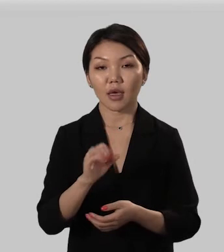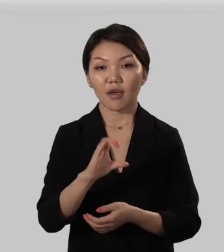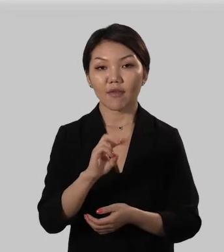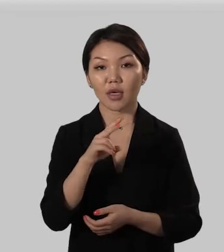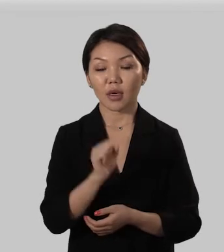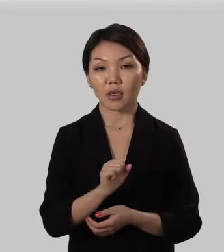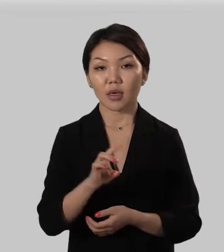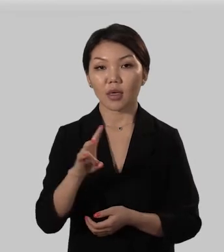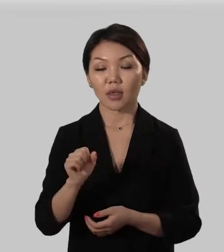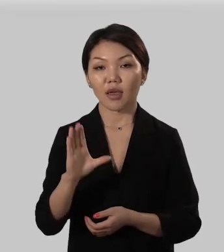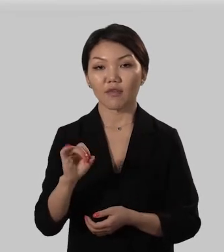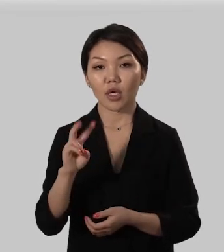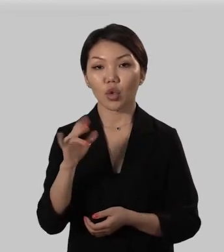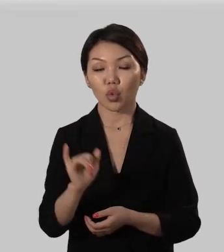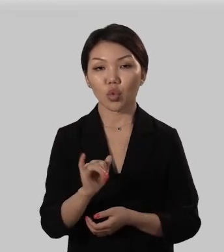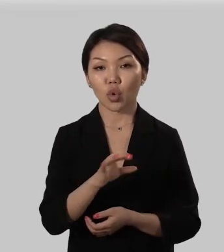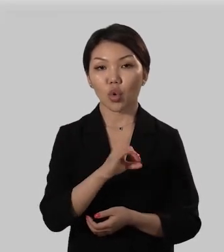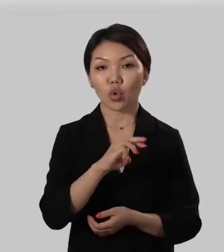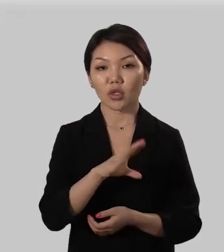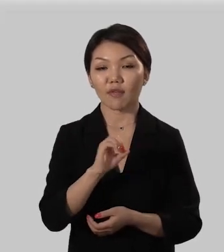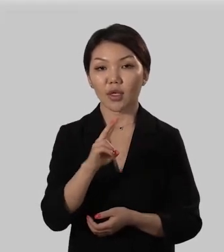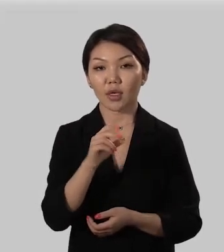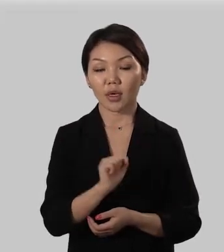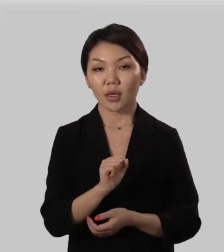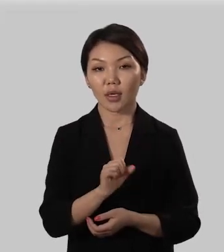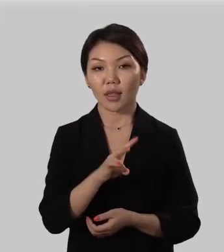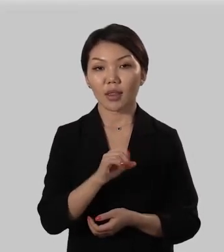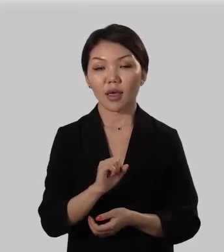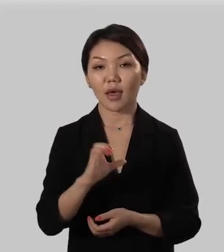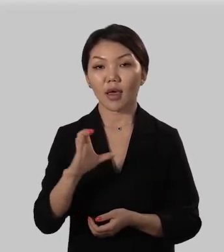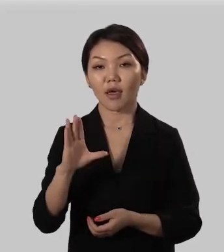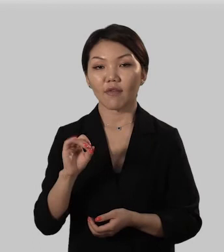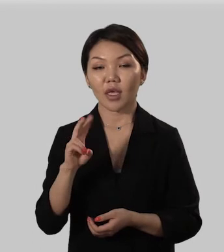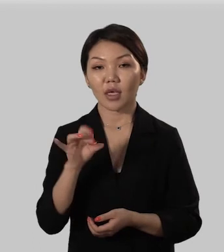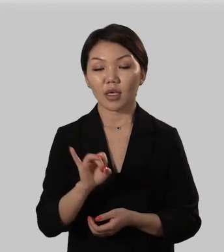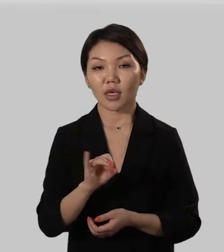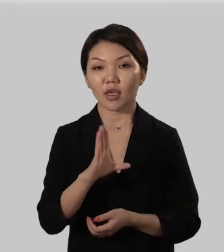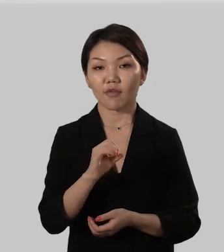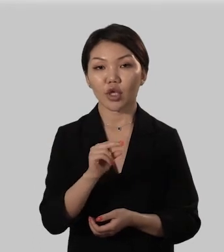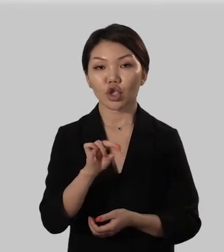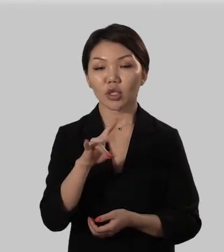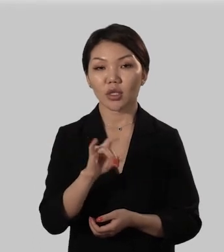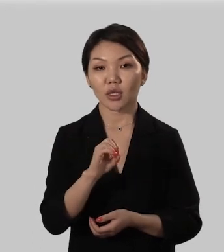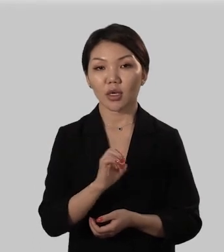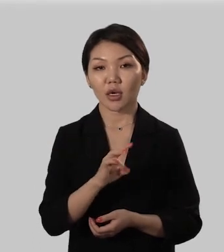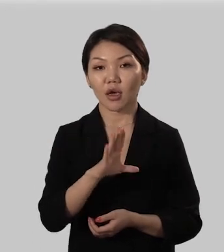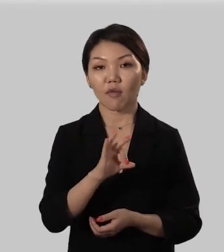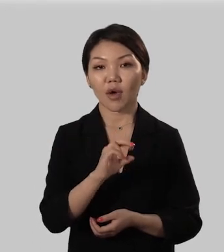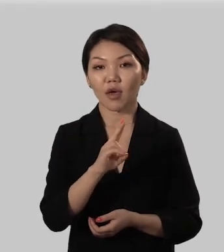на вику от века на веки вечные во веки веков